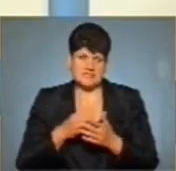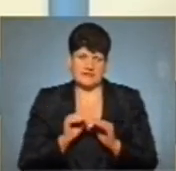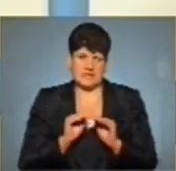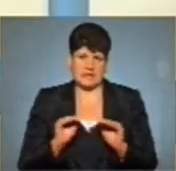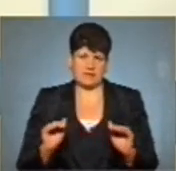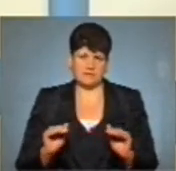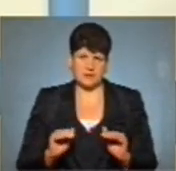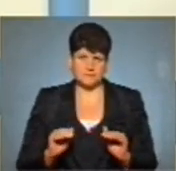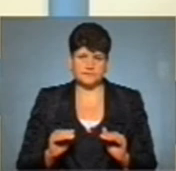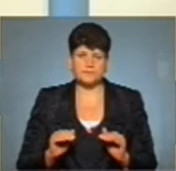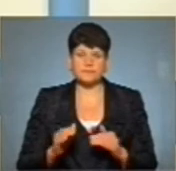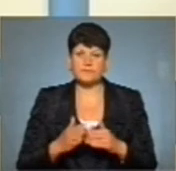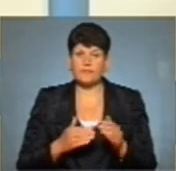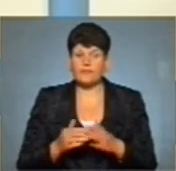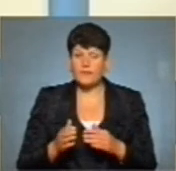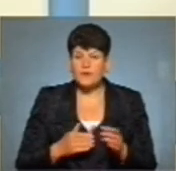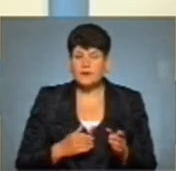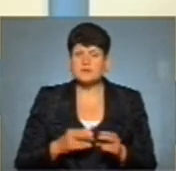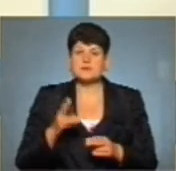рівень. Закінчиться,